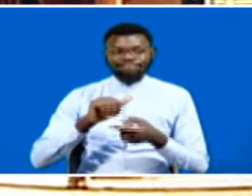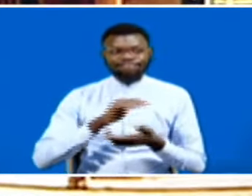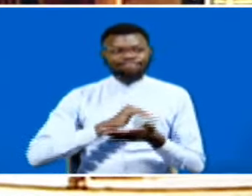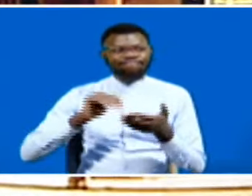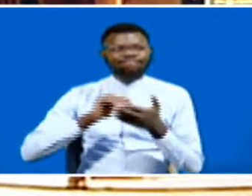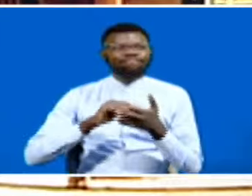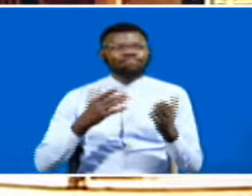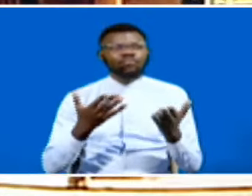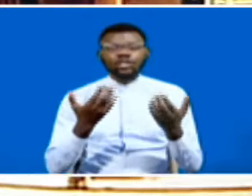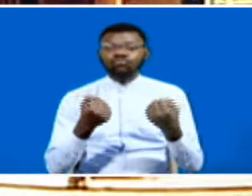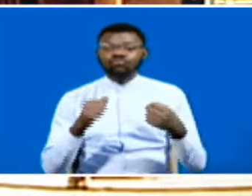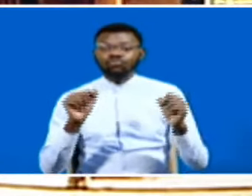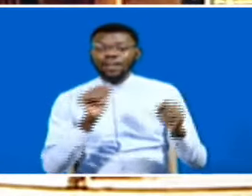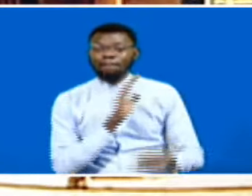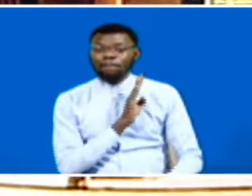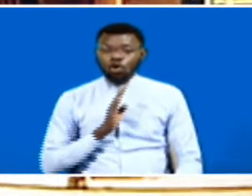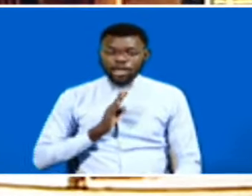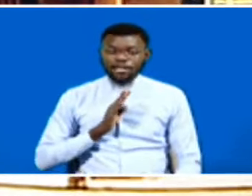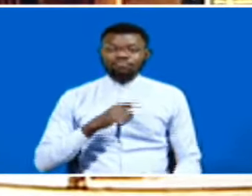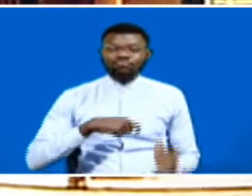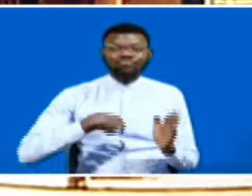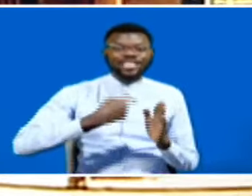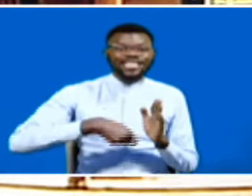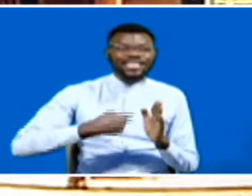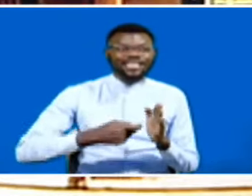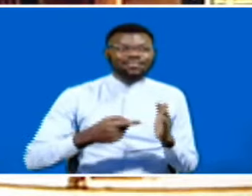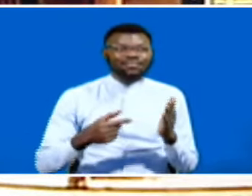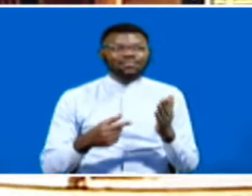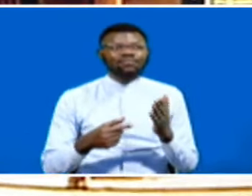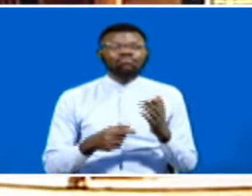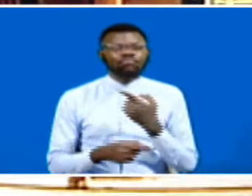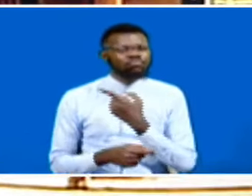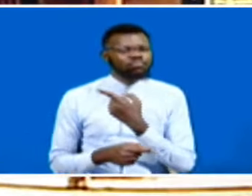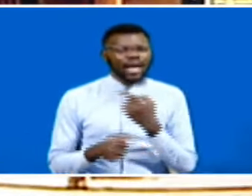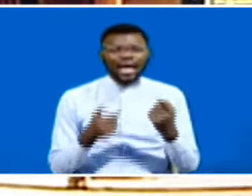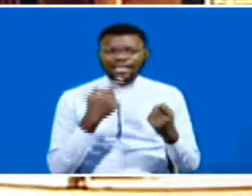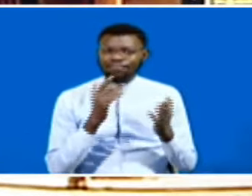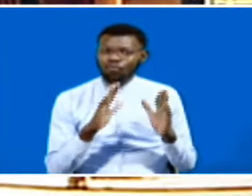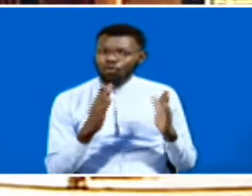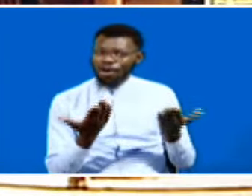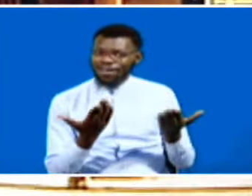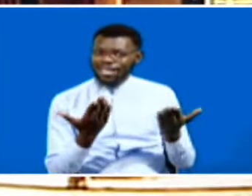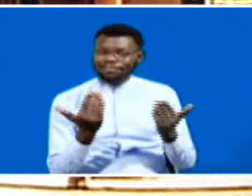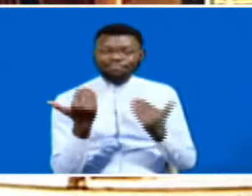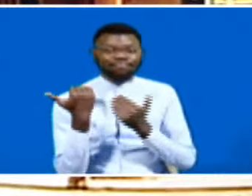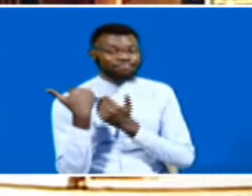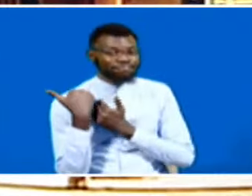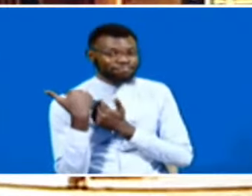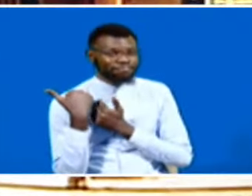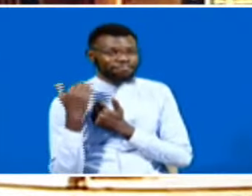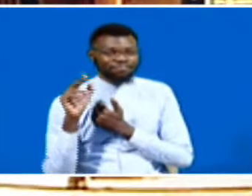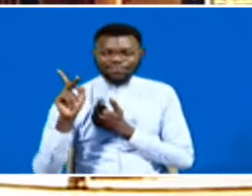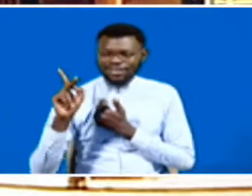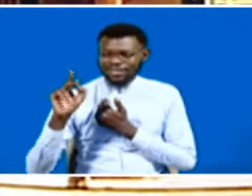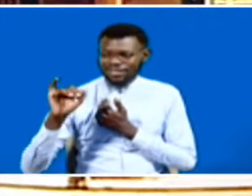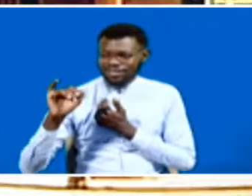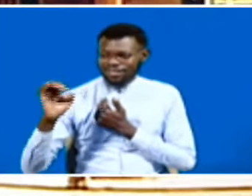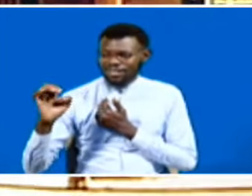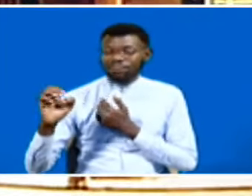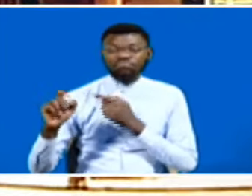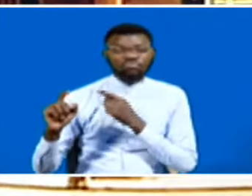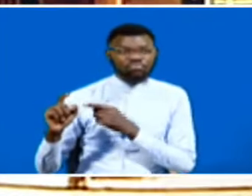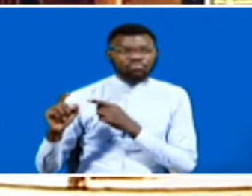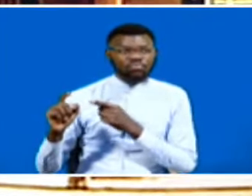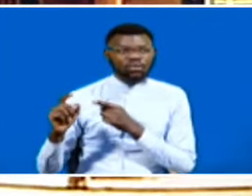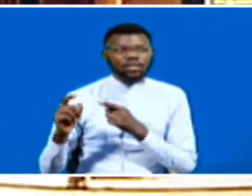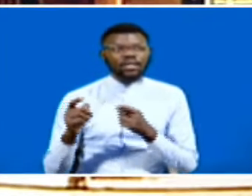majengo ya viwanda hapa nchini Lili Ngoka alisisitiza kuwa jukumu kuu la KIE kama taasisi ya kifedha